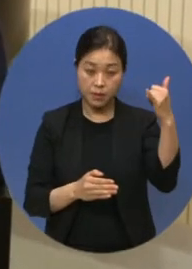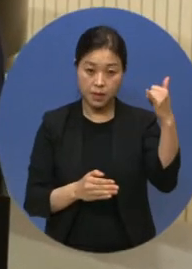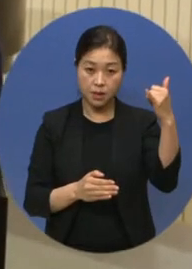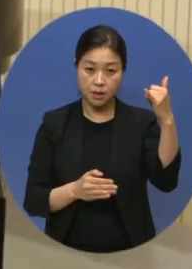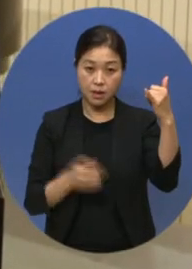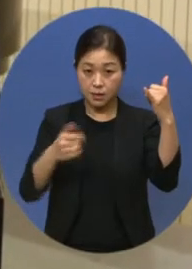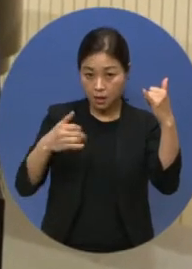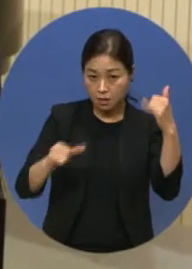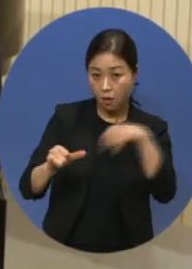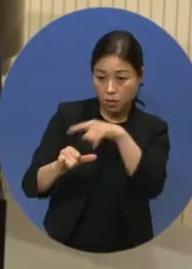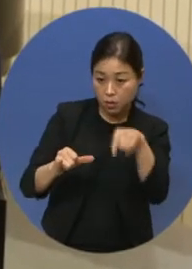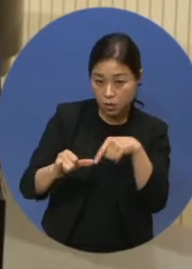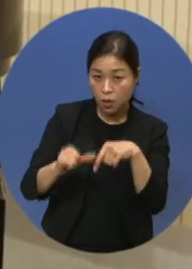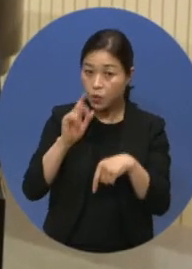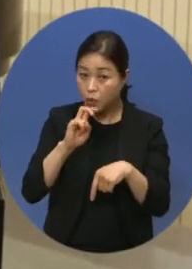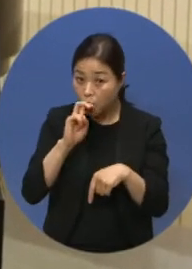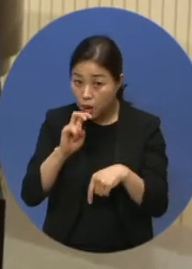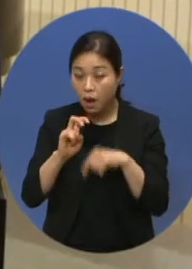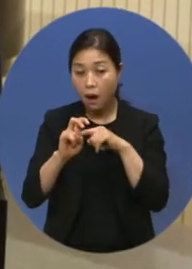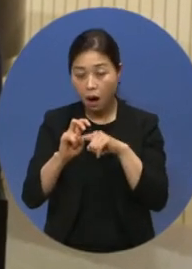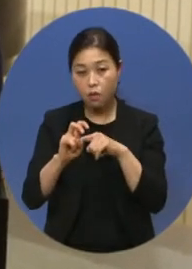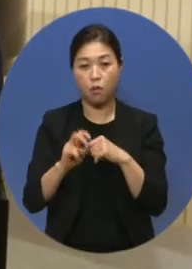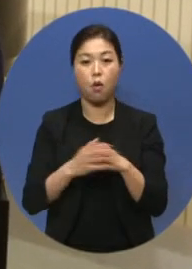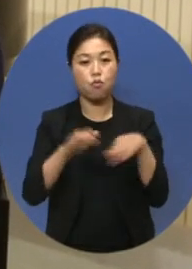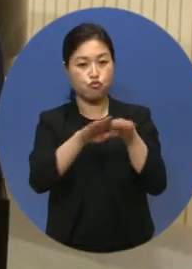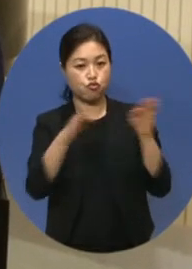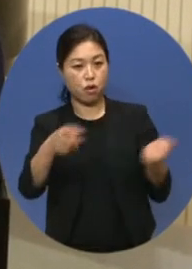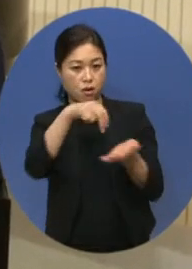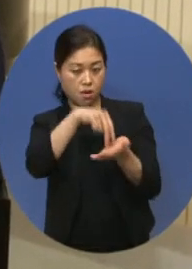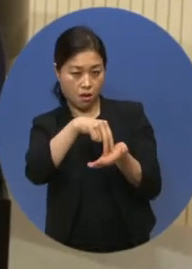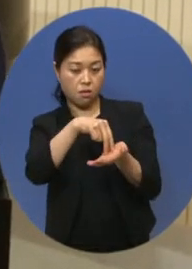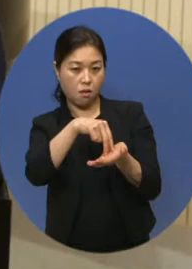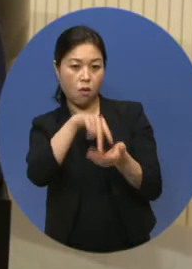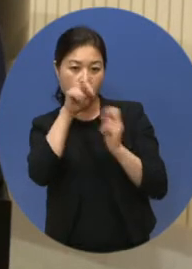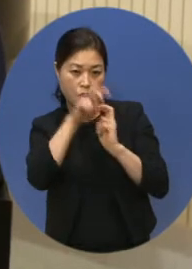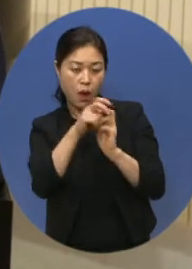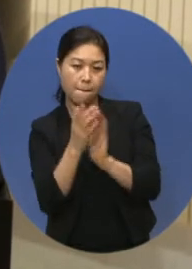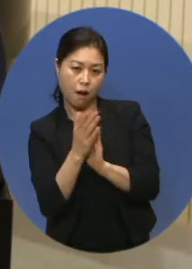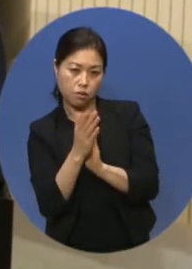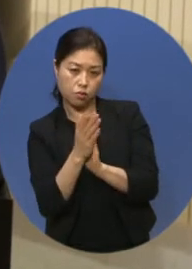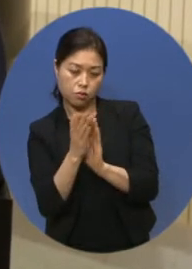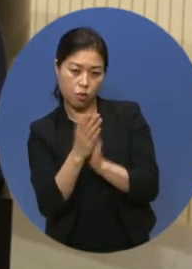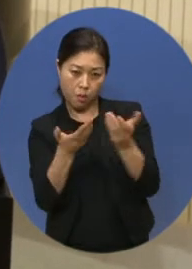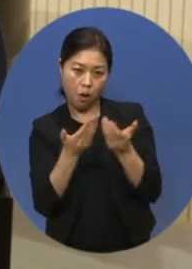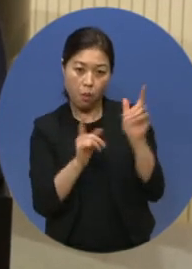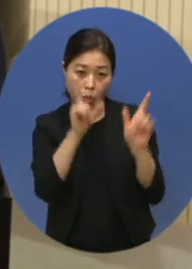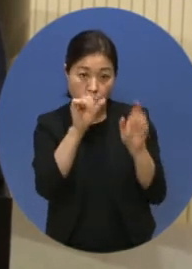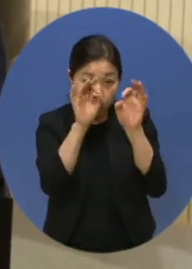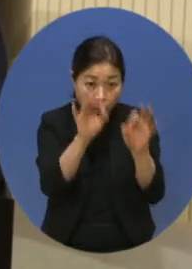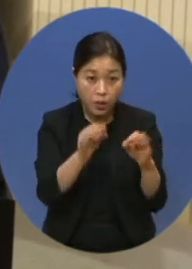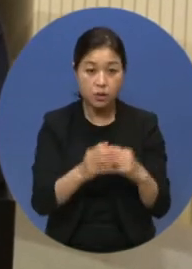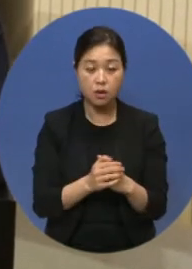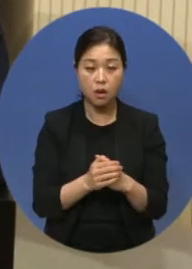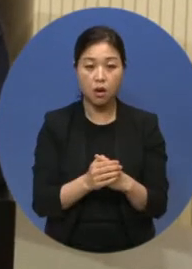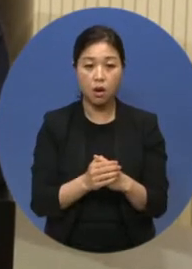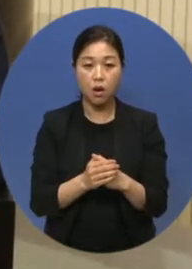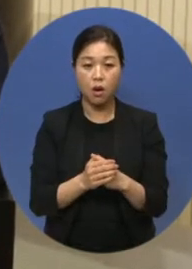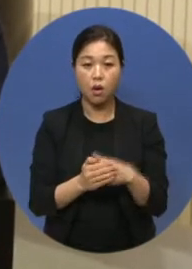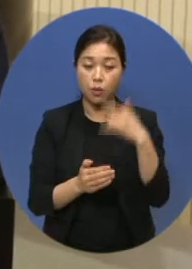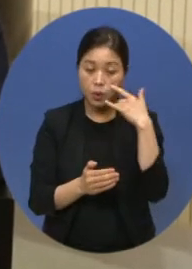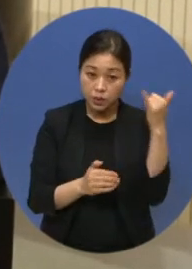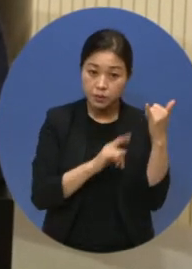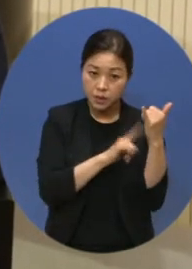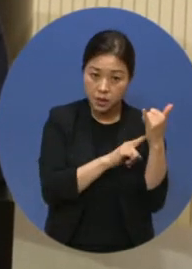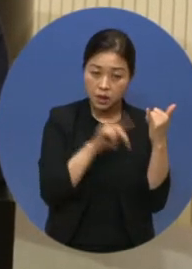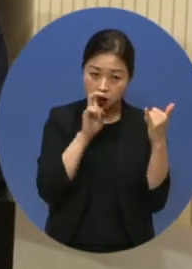이렇게 즐겁게 노래하고 무대에서 박수 받는 모습을 보면서 어머니들도 그 음악에서도 치유를 받지만 그 모습에서